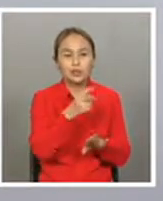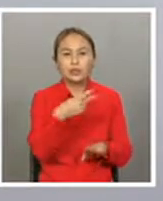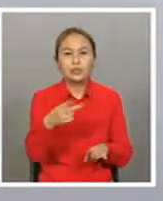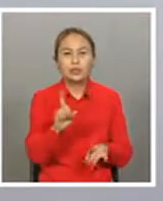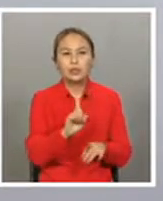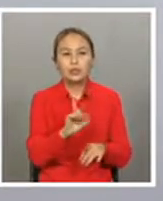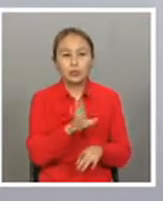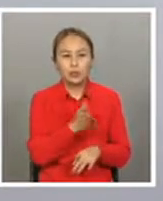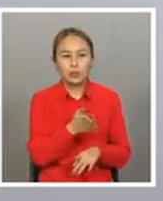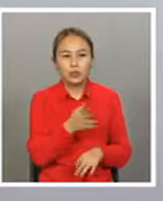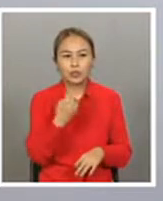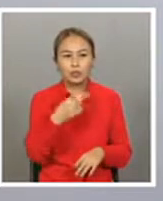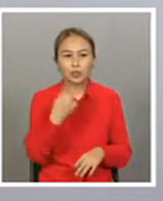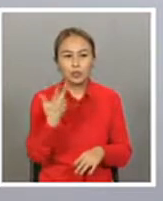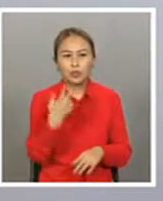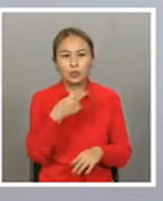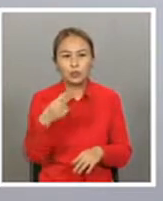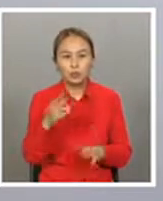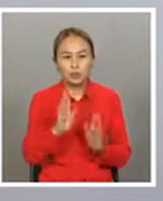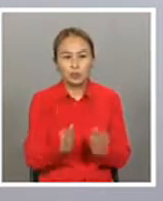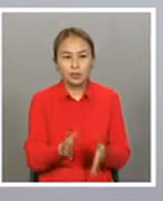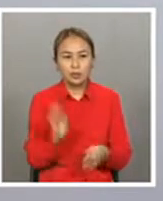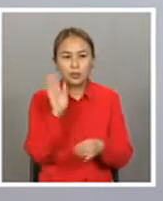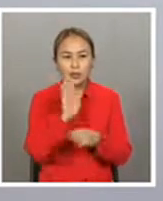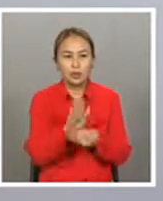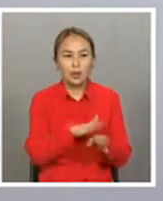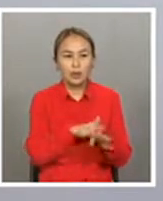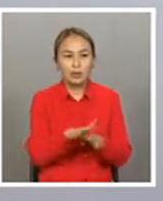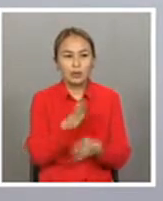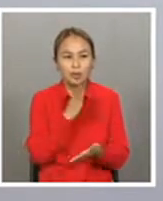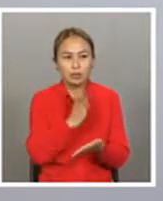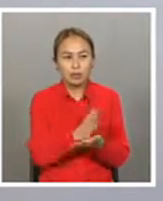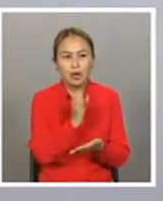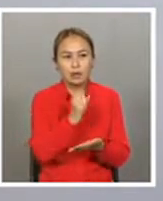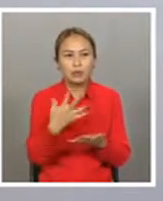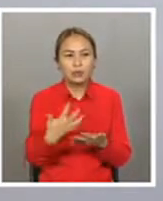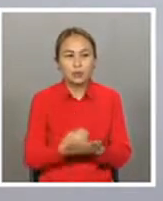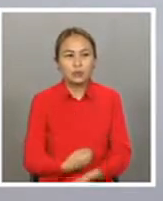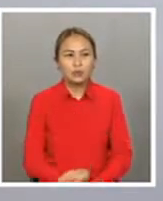А 23-ке тең. Тапсырма орындалды. Аны